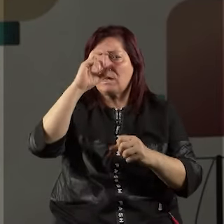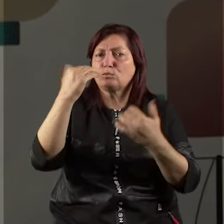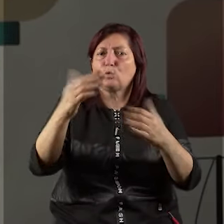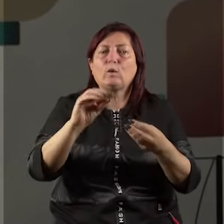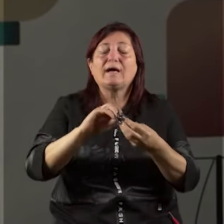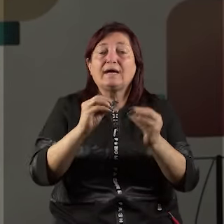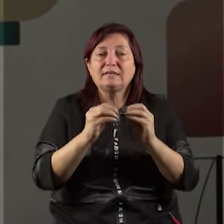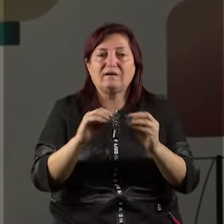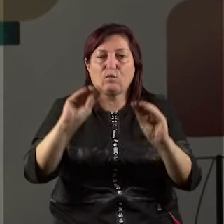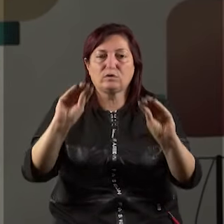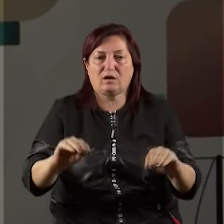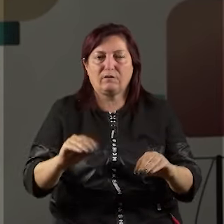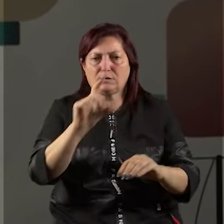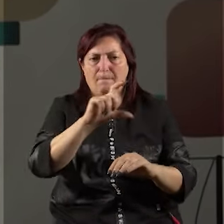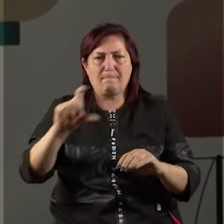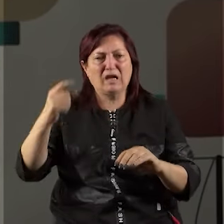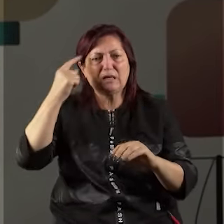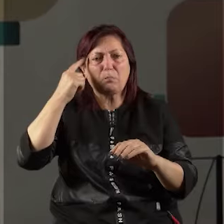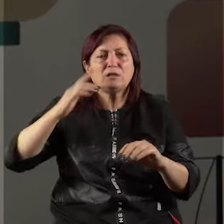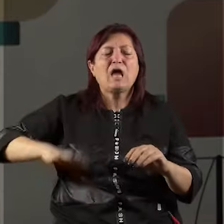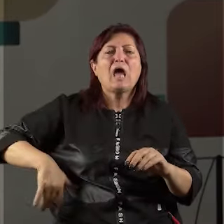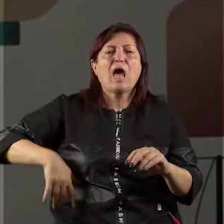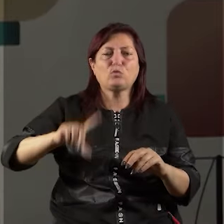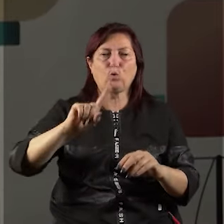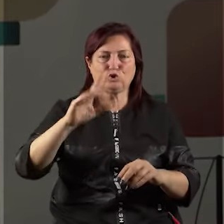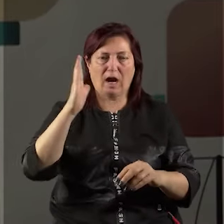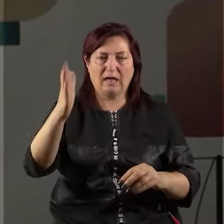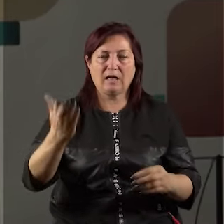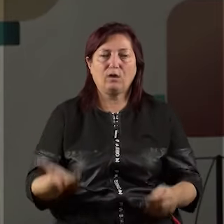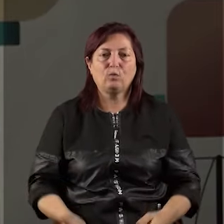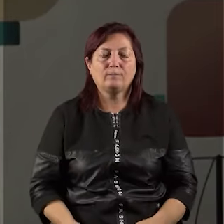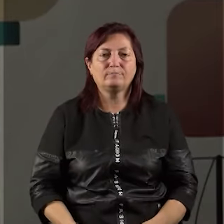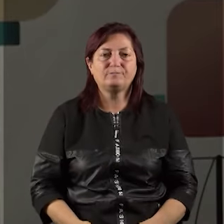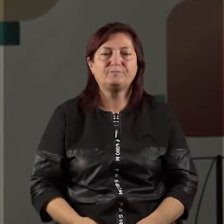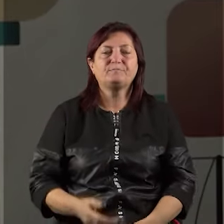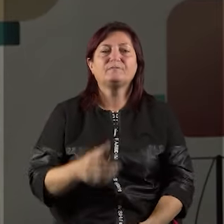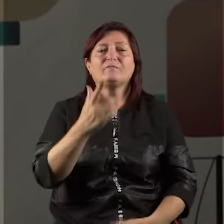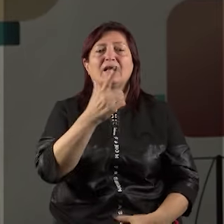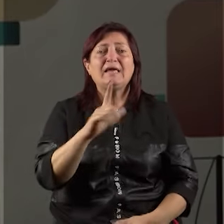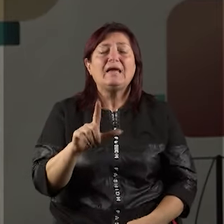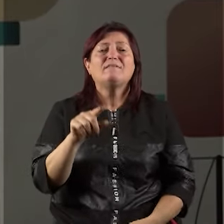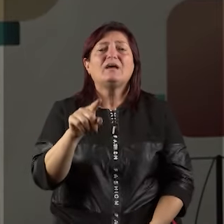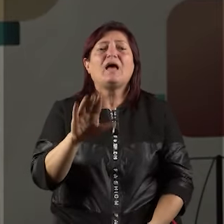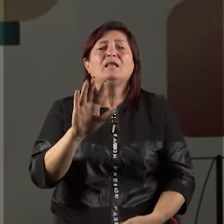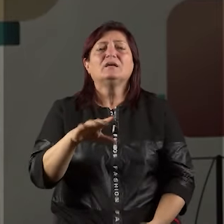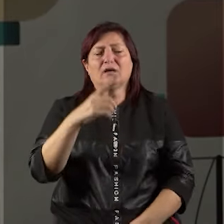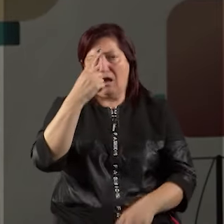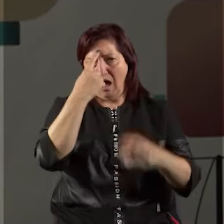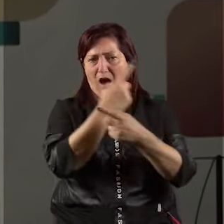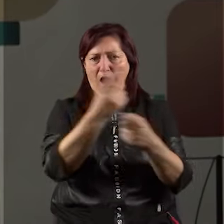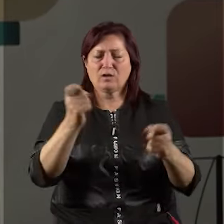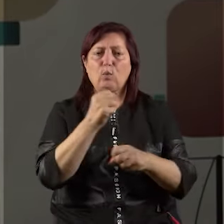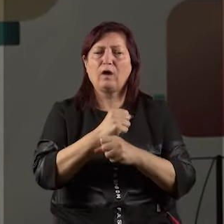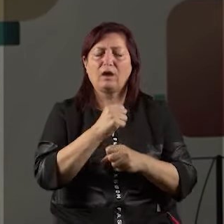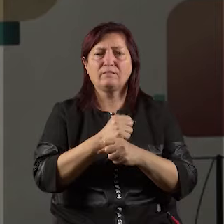խնդիրը, որ դրված է, մարդիկ իմանան հետո ինչ է լինելու, եւ այդտեղ հայտարարություն արվեց